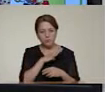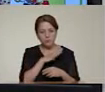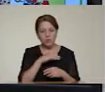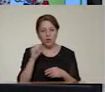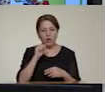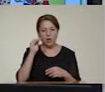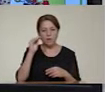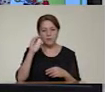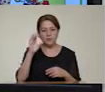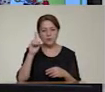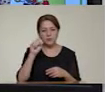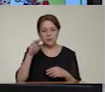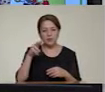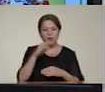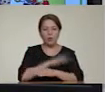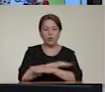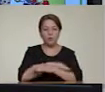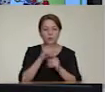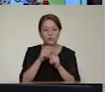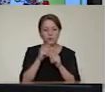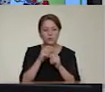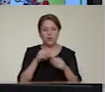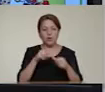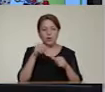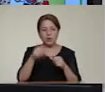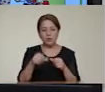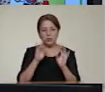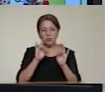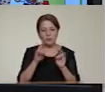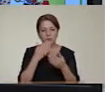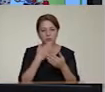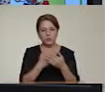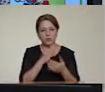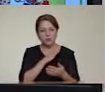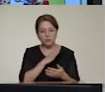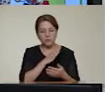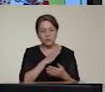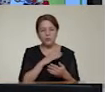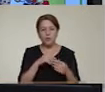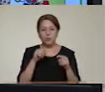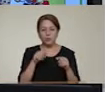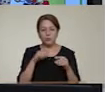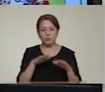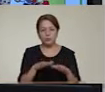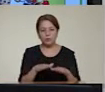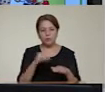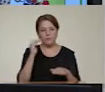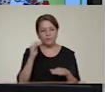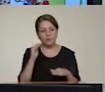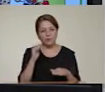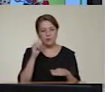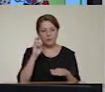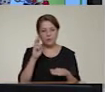va odob so'zlariga alohida to'xtalishingizni so'ragan bo'lar edim. Chunki ushbu joyda f,